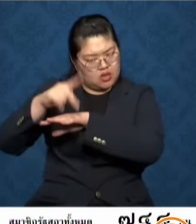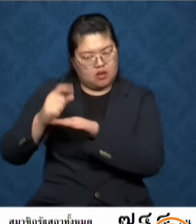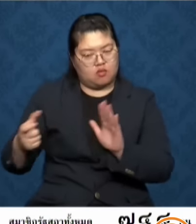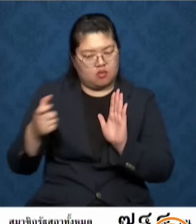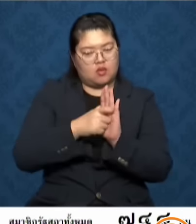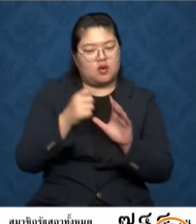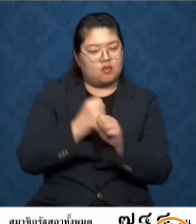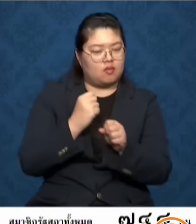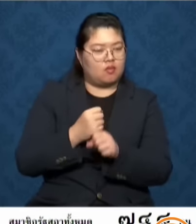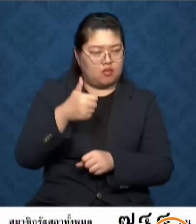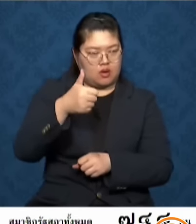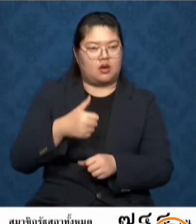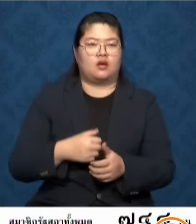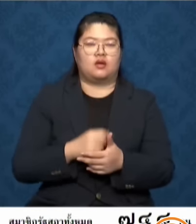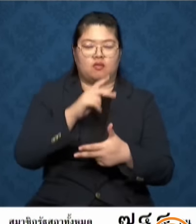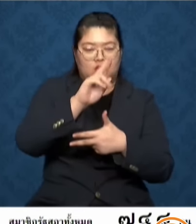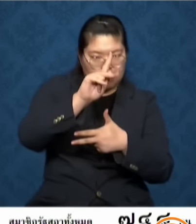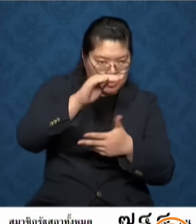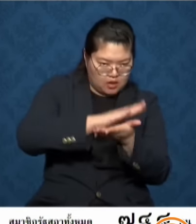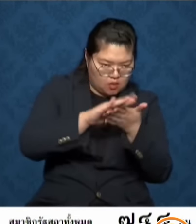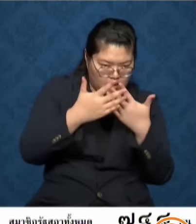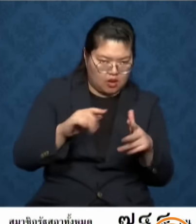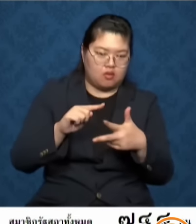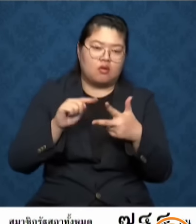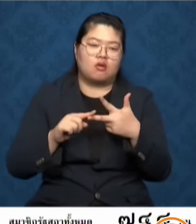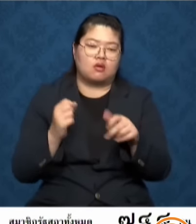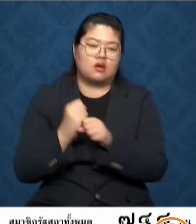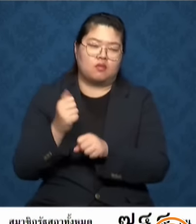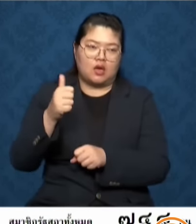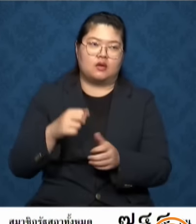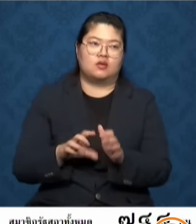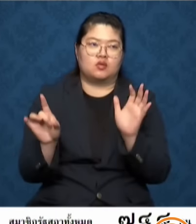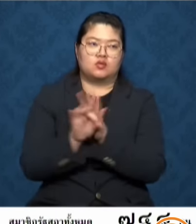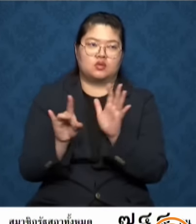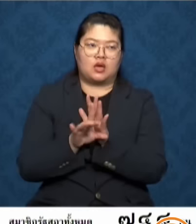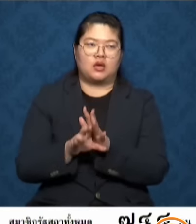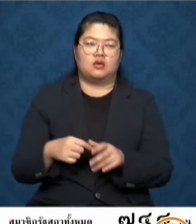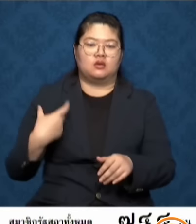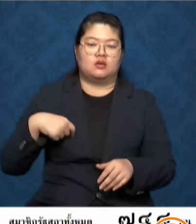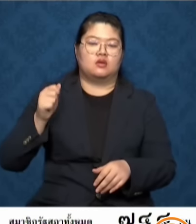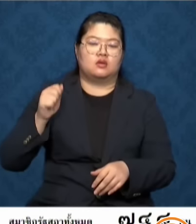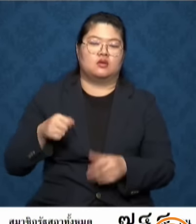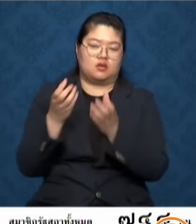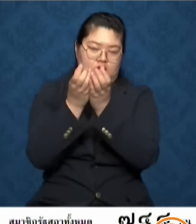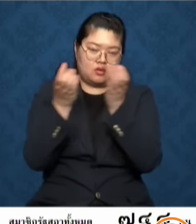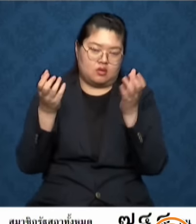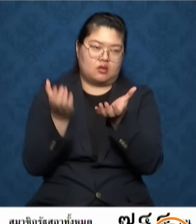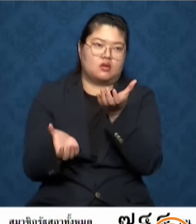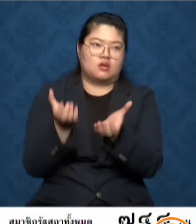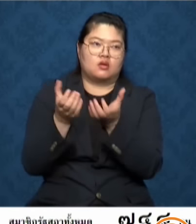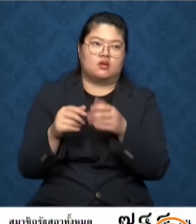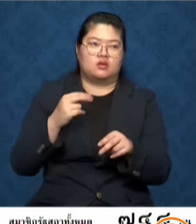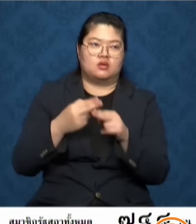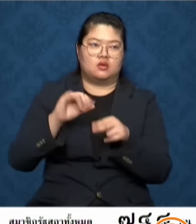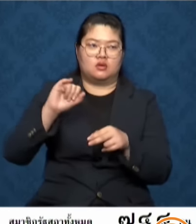กทางมีการจดธรติกอไ่เสียก่อนมาสตราการทสุท้ายครัคท่านจิระนิติ หวานนนะครับ